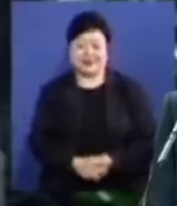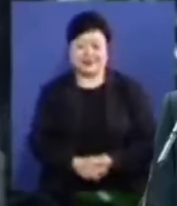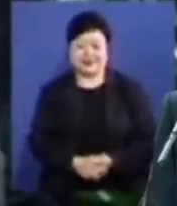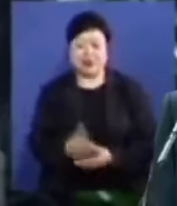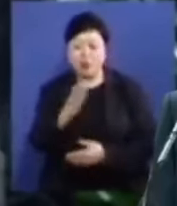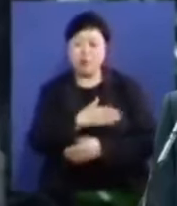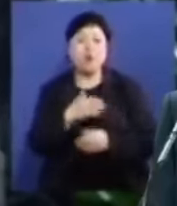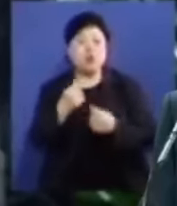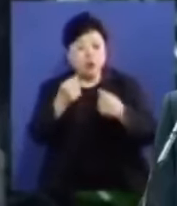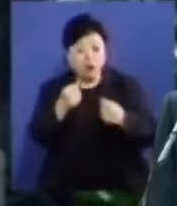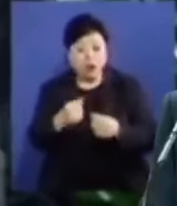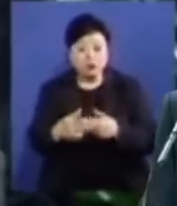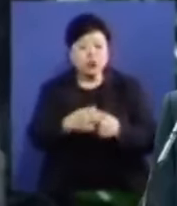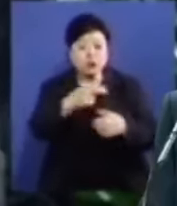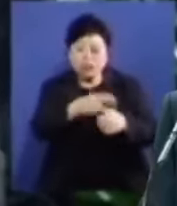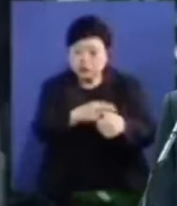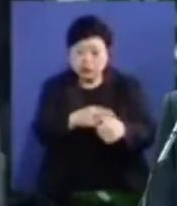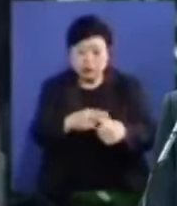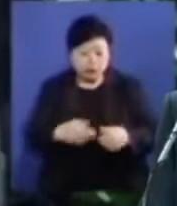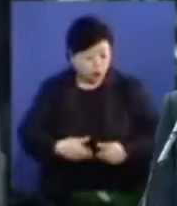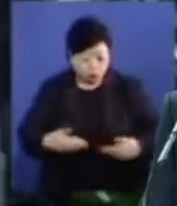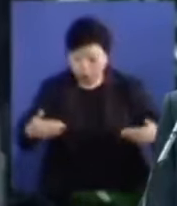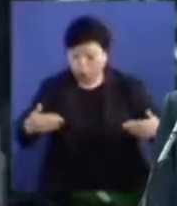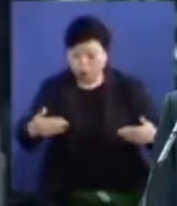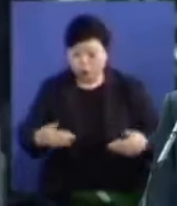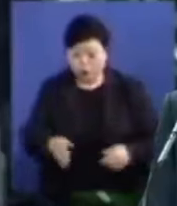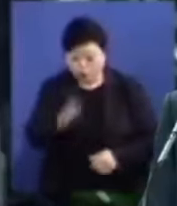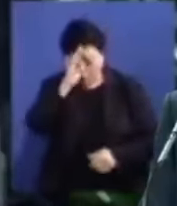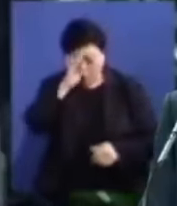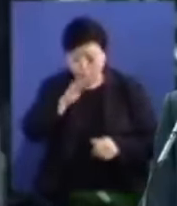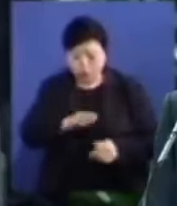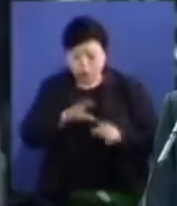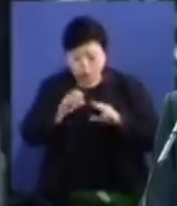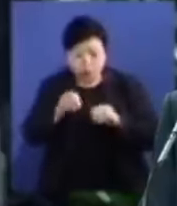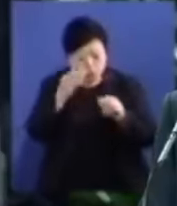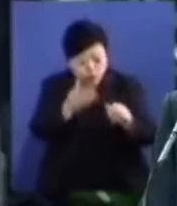건강한 사람에게 의원이 나 병 고쳐주겠다고